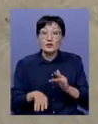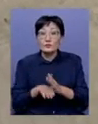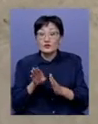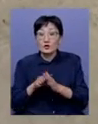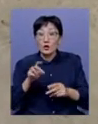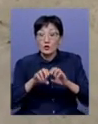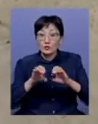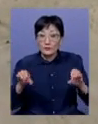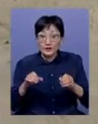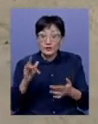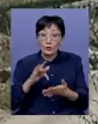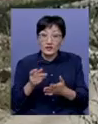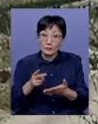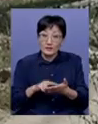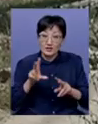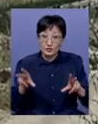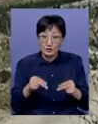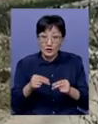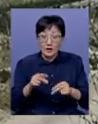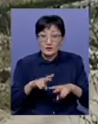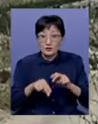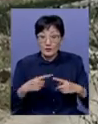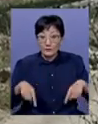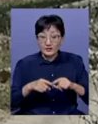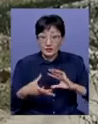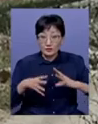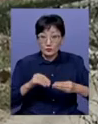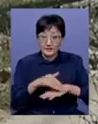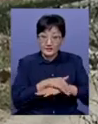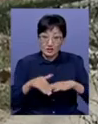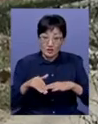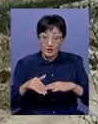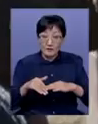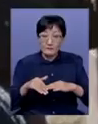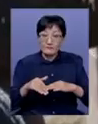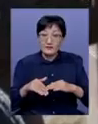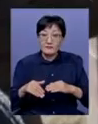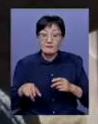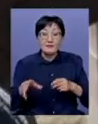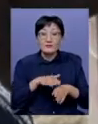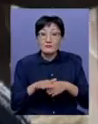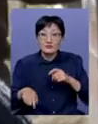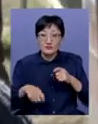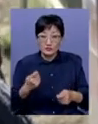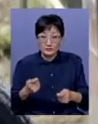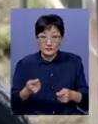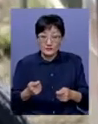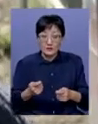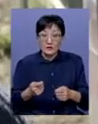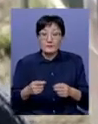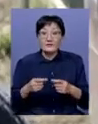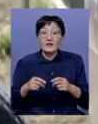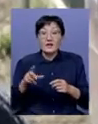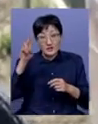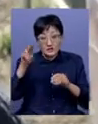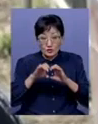жақсартып, құбырларды орталықтандырамыз деп сендірген мердігер нәтижесінде көшенің сыйқын бұзған. Кәріз тұрбақ жүргіземін деп техник шақырып